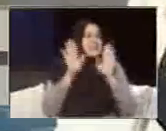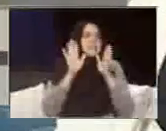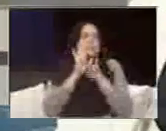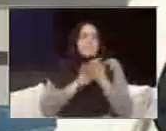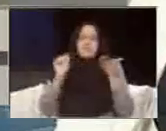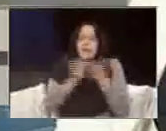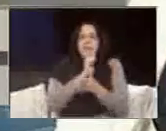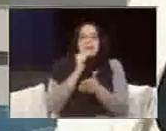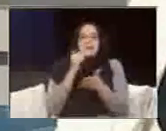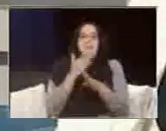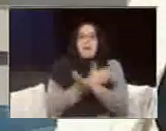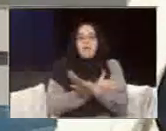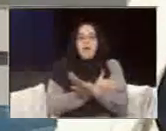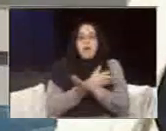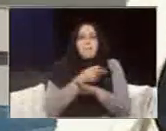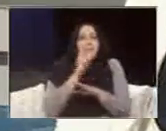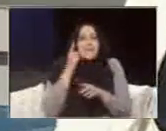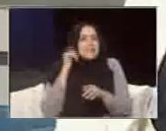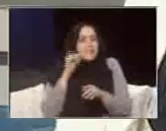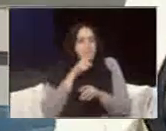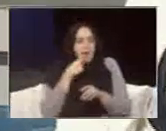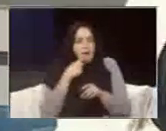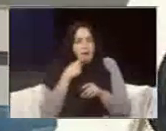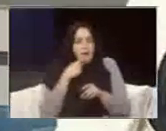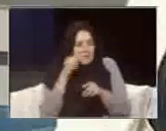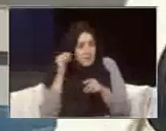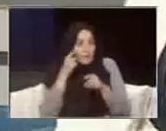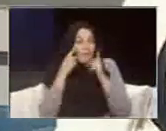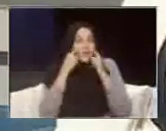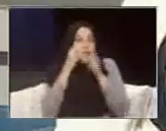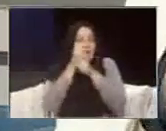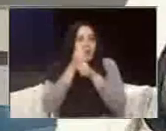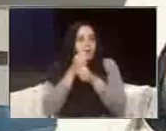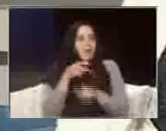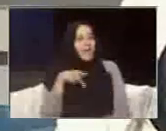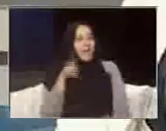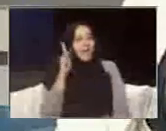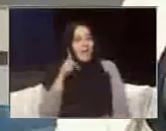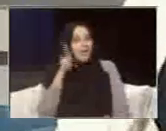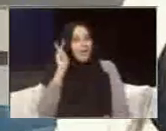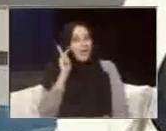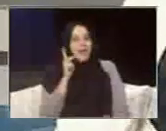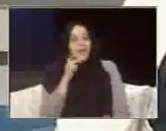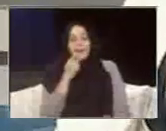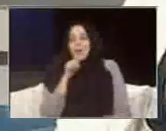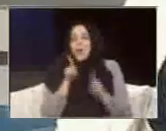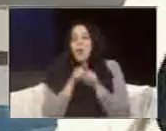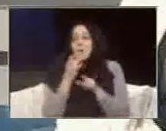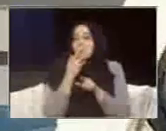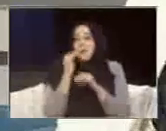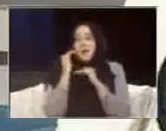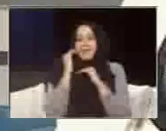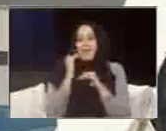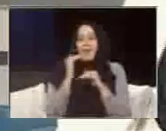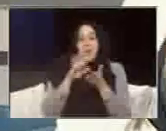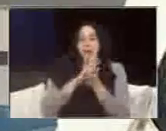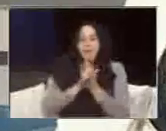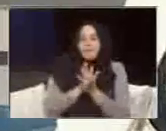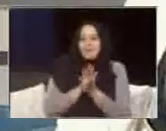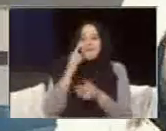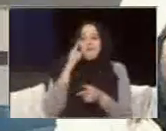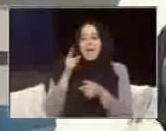الله عما سلف. ولكن الذي يتمادى ويتمتع ويستلذ يلقى لها البنة كي يحقر